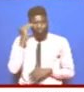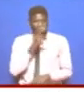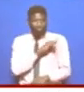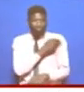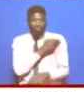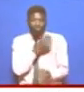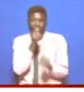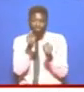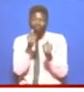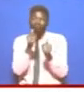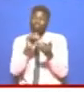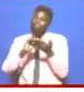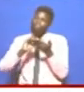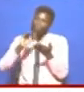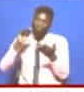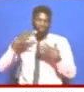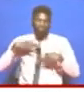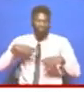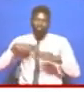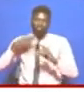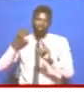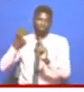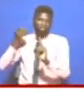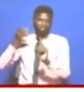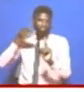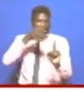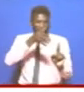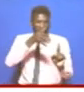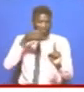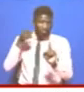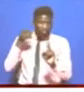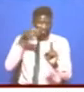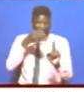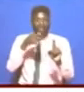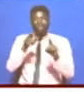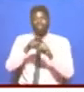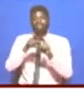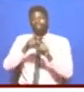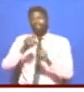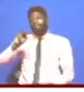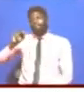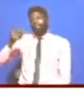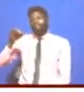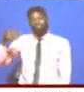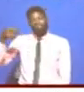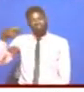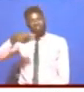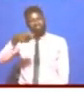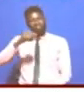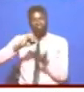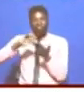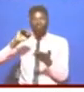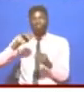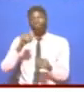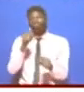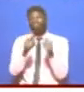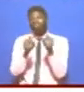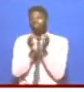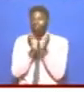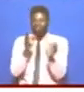receiving the highest in terms of refunds and payments from NHIF are public